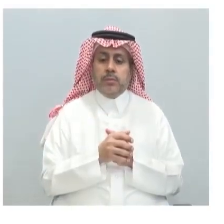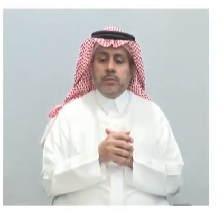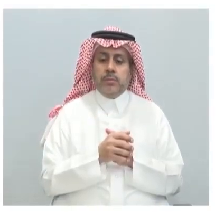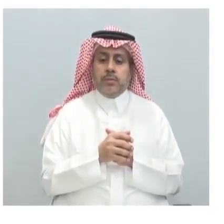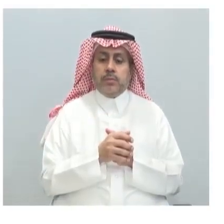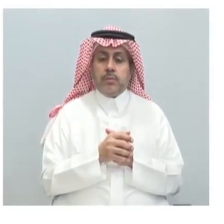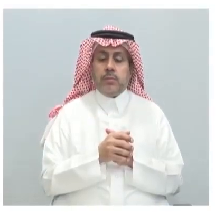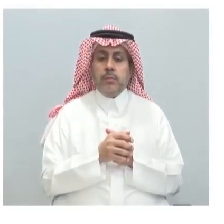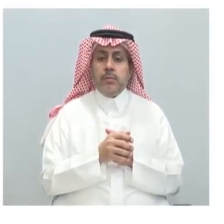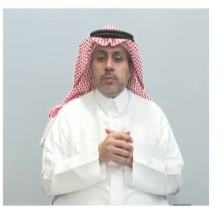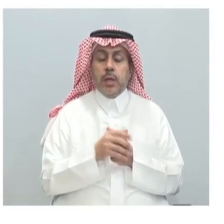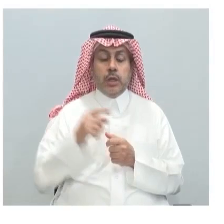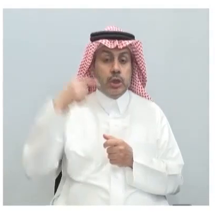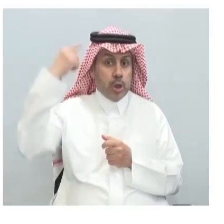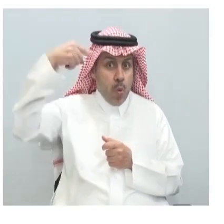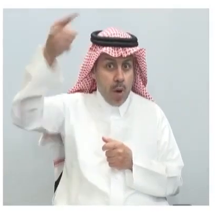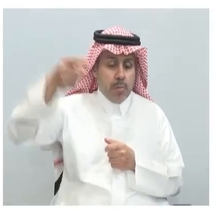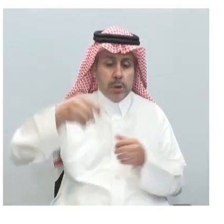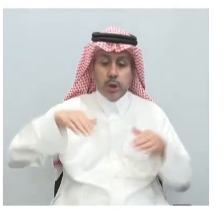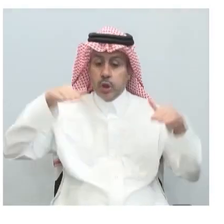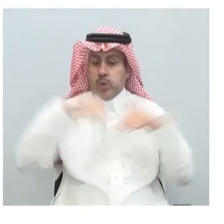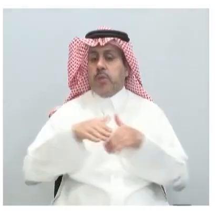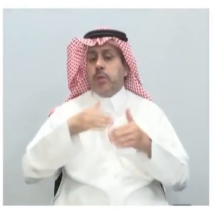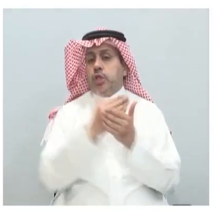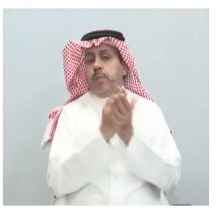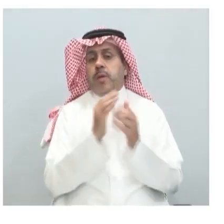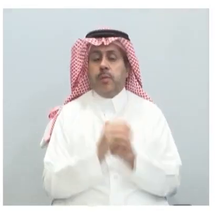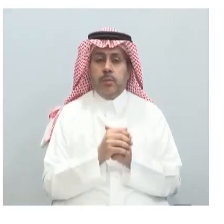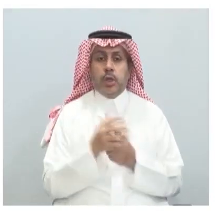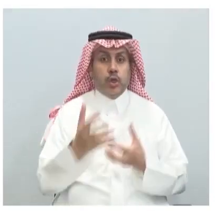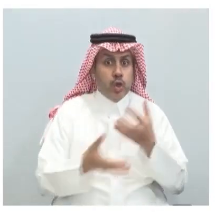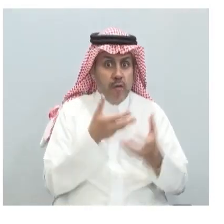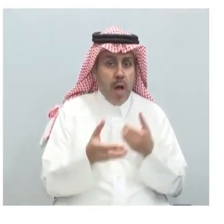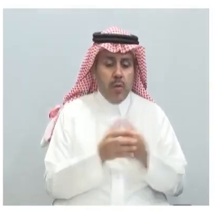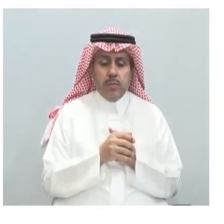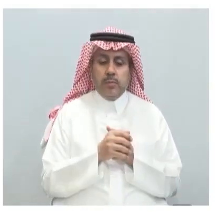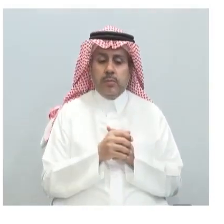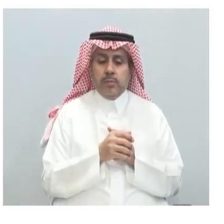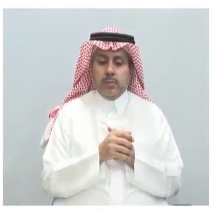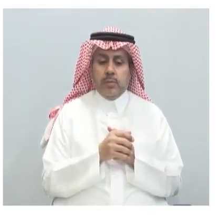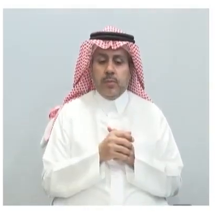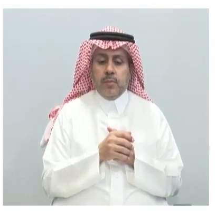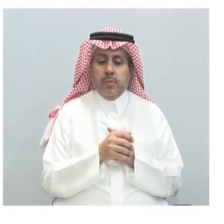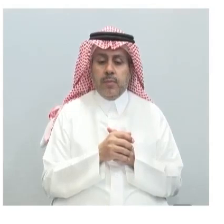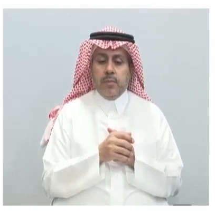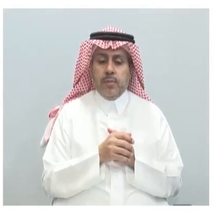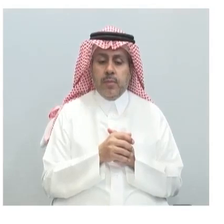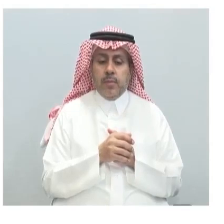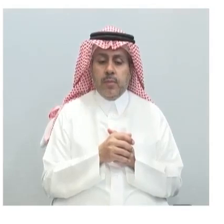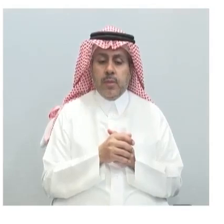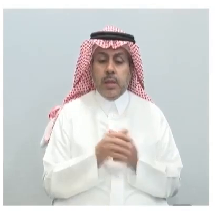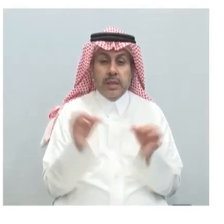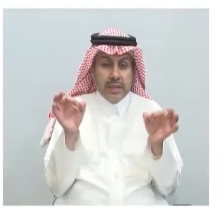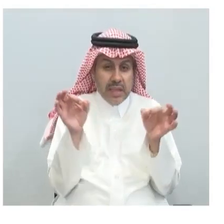التفاعل توقع لماذا يجب حدوث اصطدامات بين الجسيمات لحدوث التفاعل حتى عندما